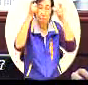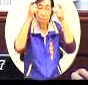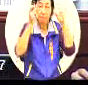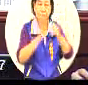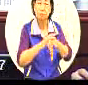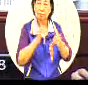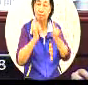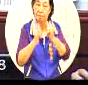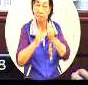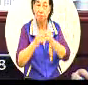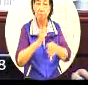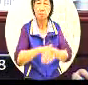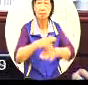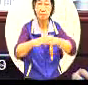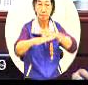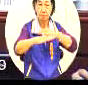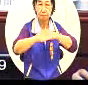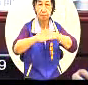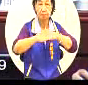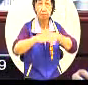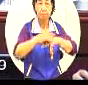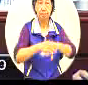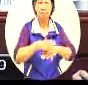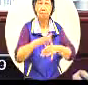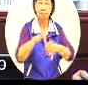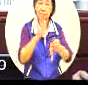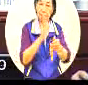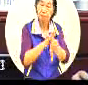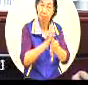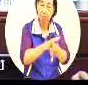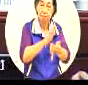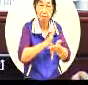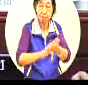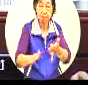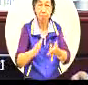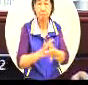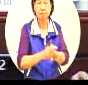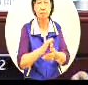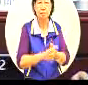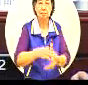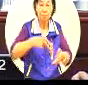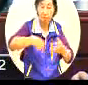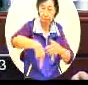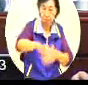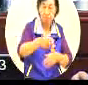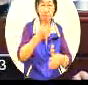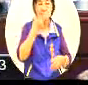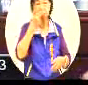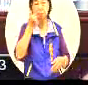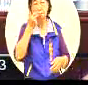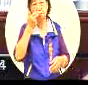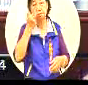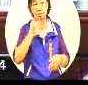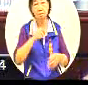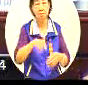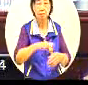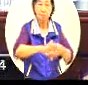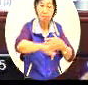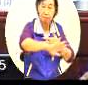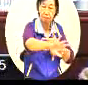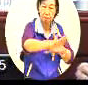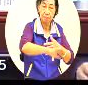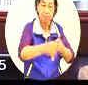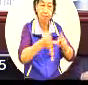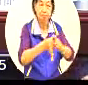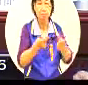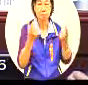的平等，那怎么样子解决旗津行的方便跟所有其他区一样，这是我